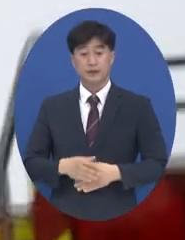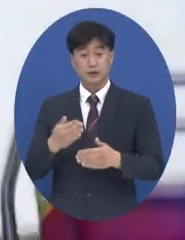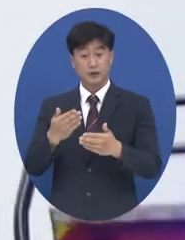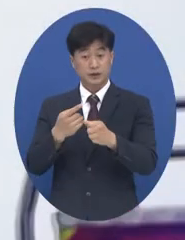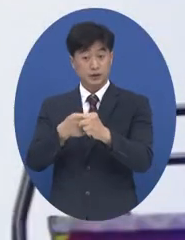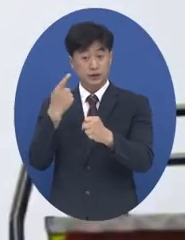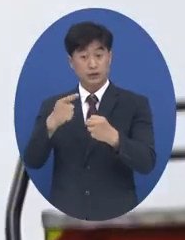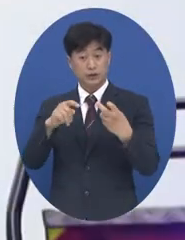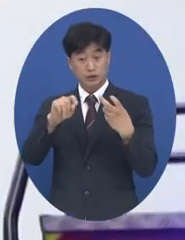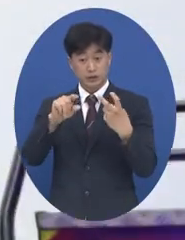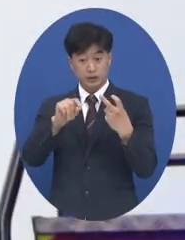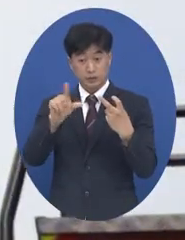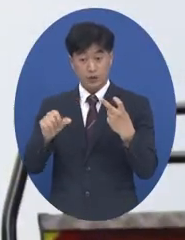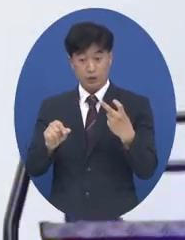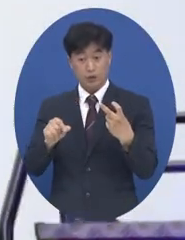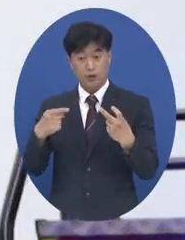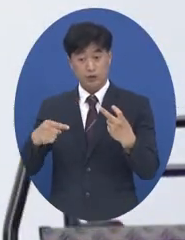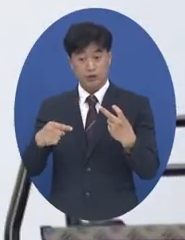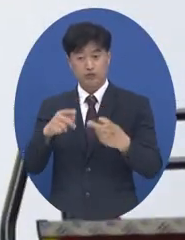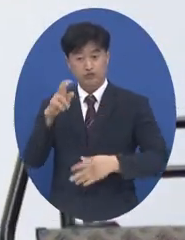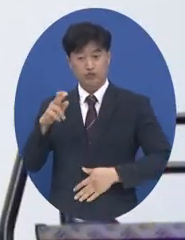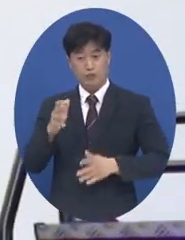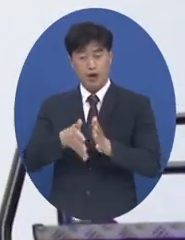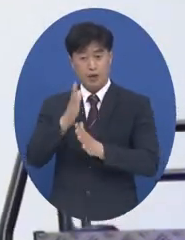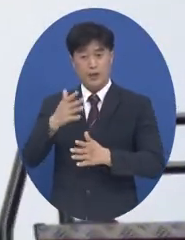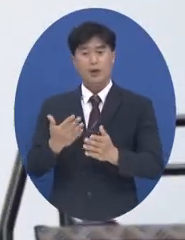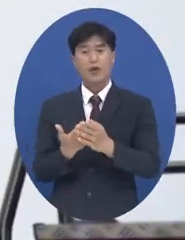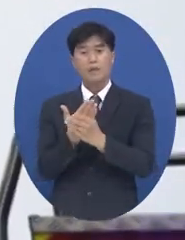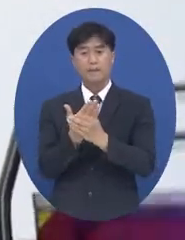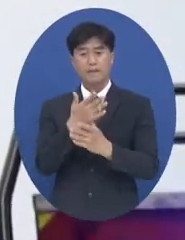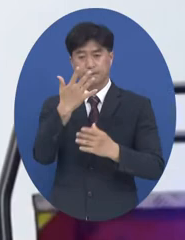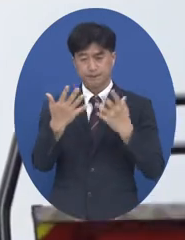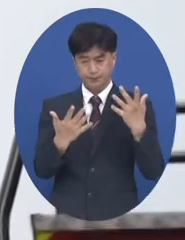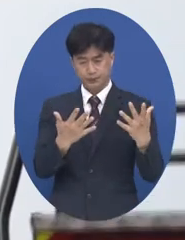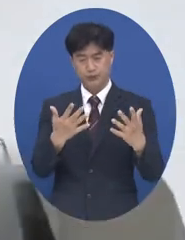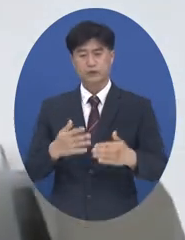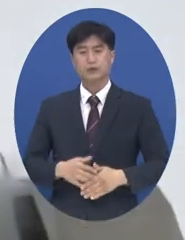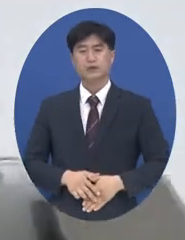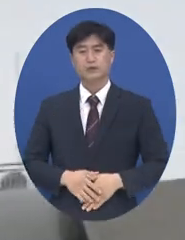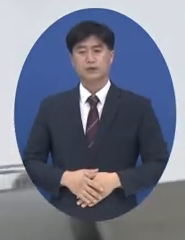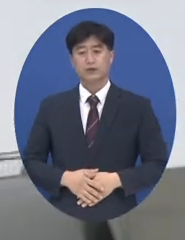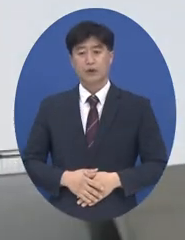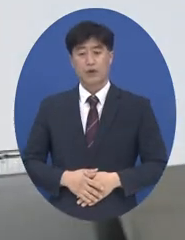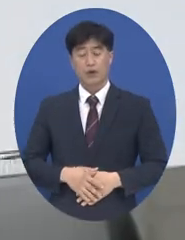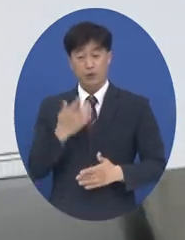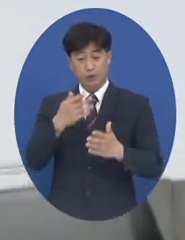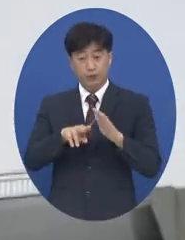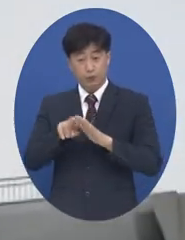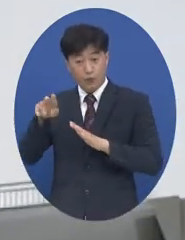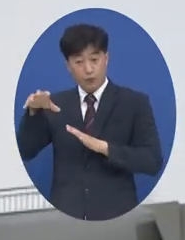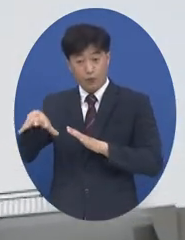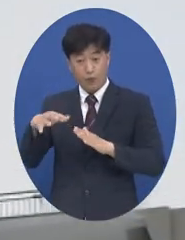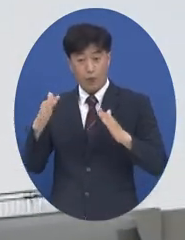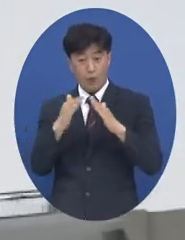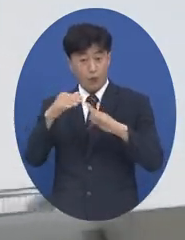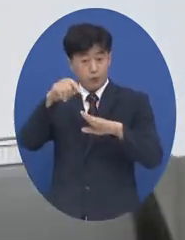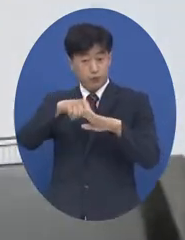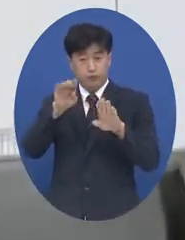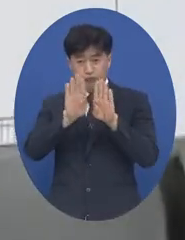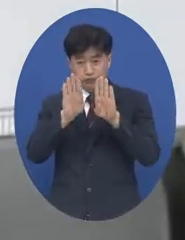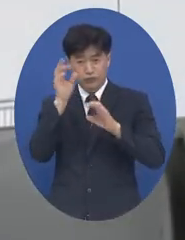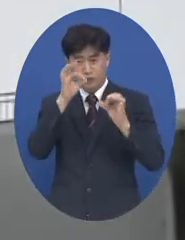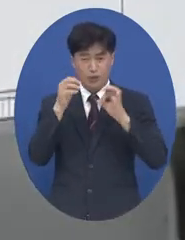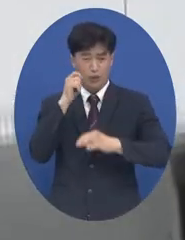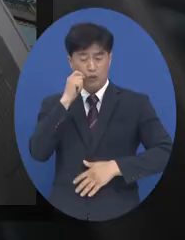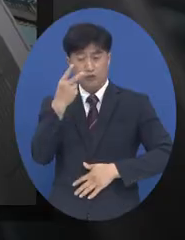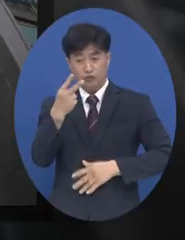지난해 12월 1일 오후 경기도 군포의 한 아파트에서 발생한 화재 참사 화재 대피 분간 인 옥상 출입문 을 찾지 못한